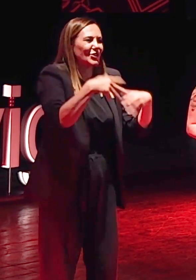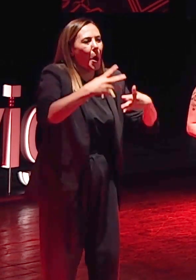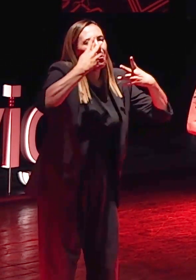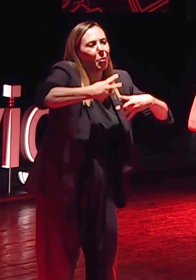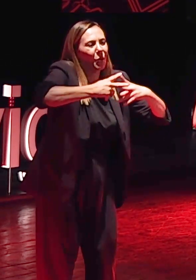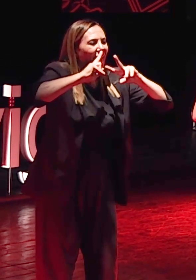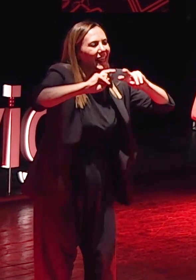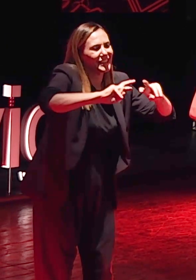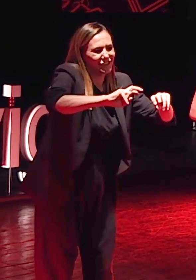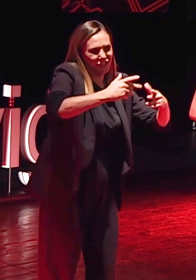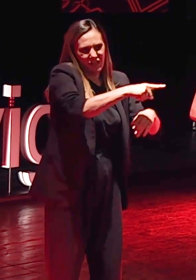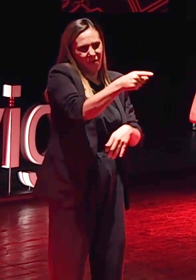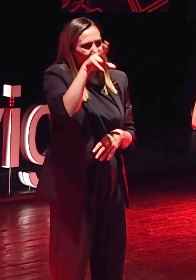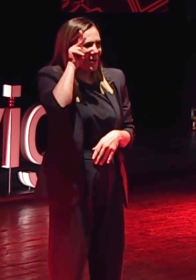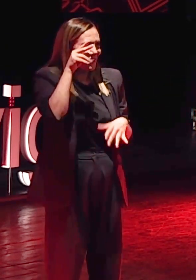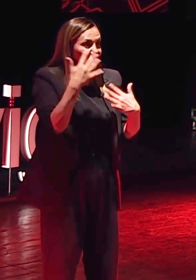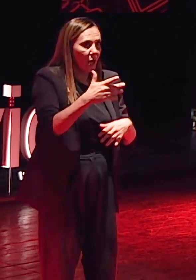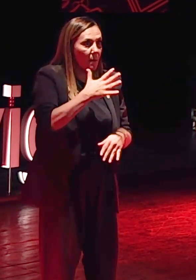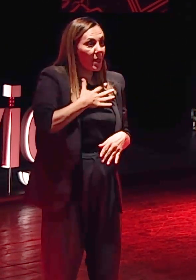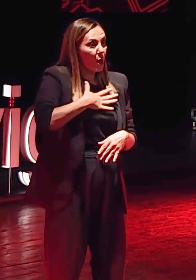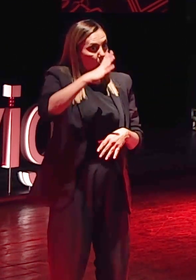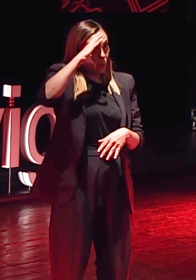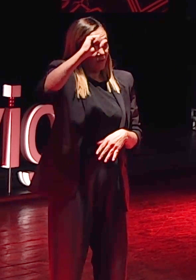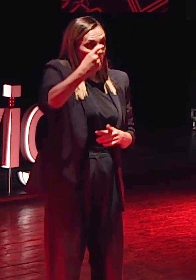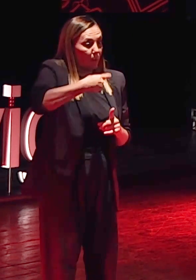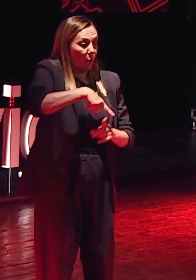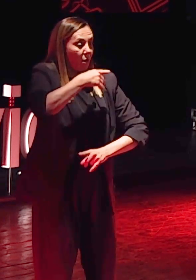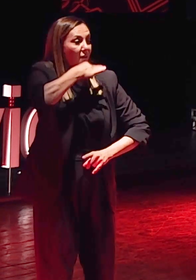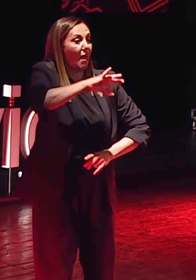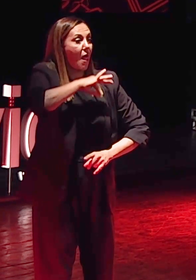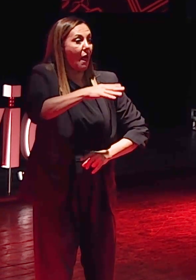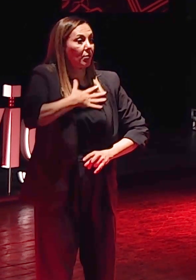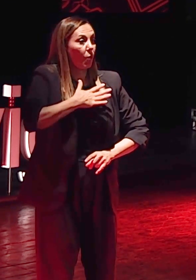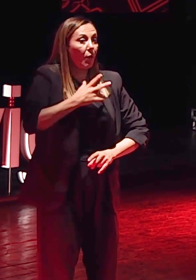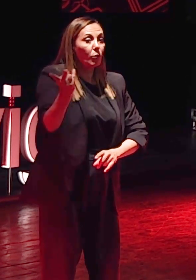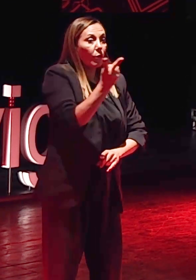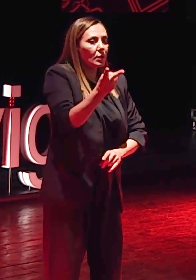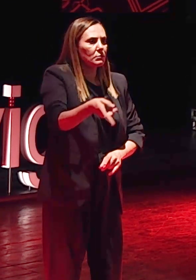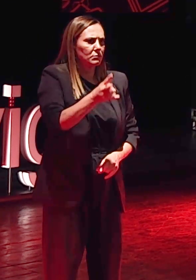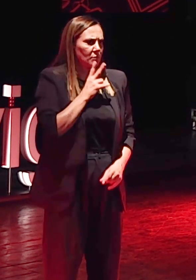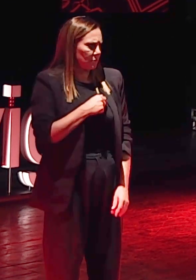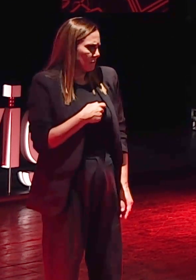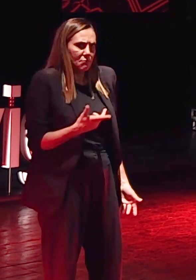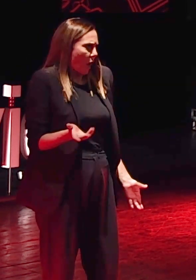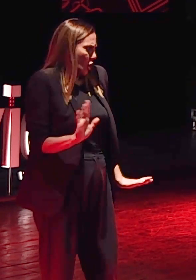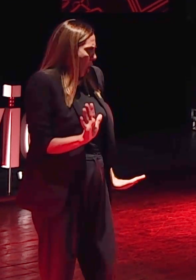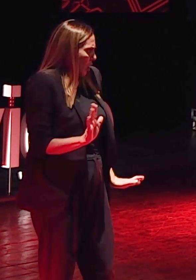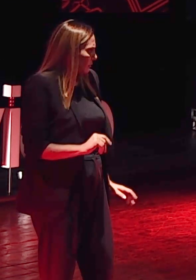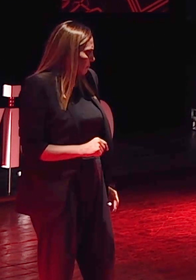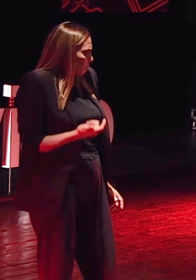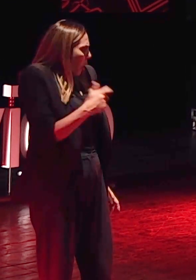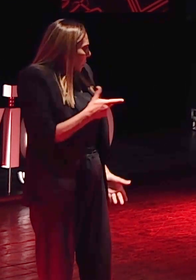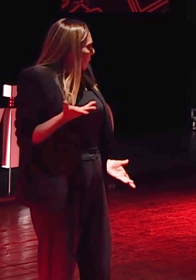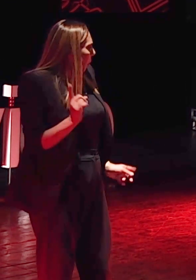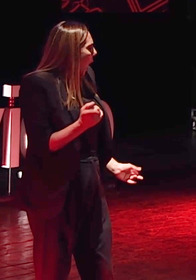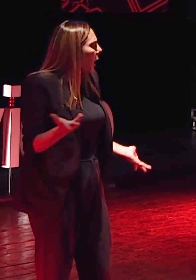di ricerca lì bene sia il mio adeneo e sia il mio relatore mi risposero Ma no ma perché